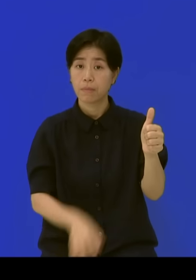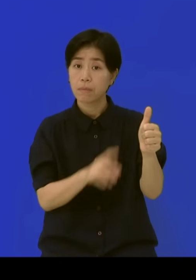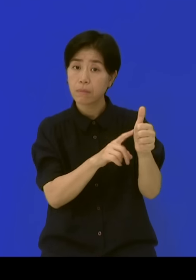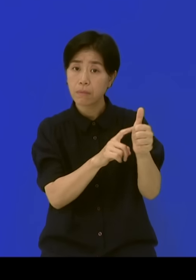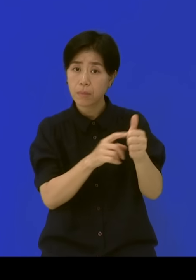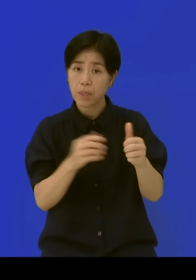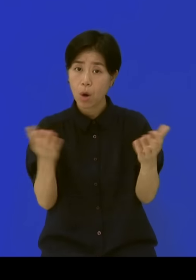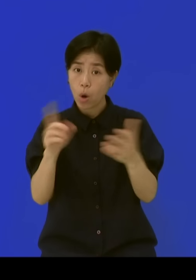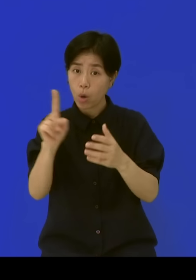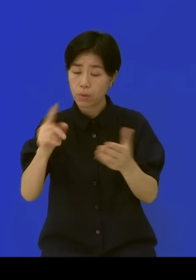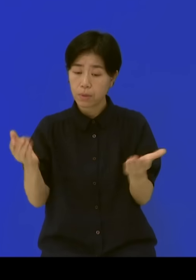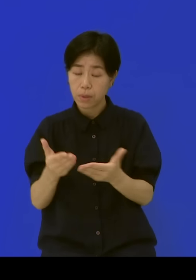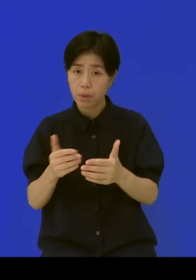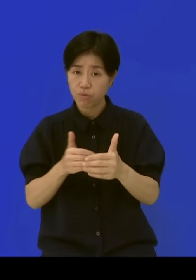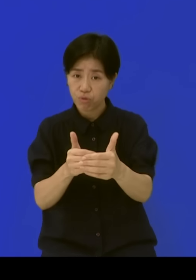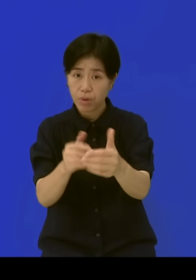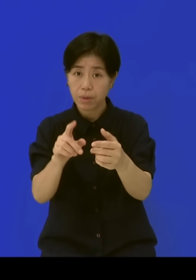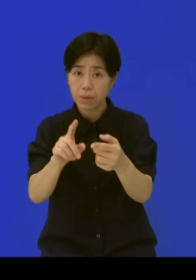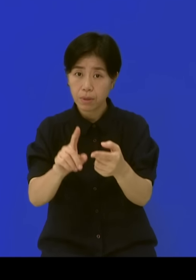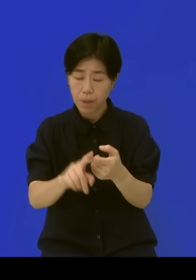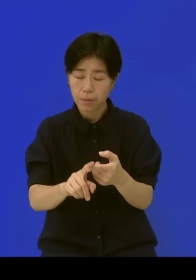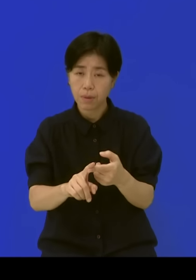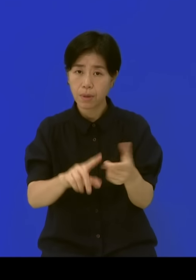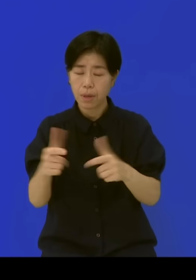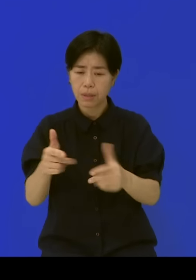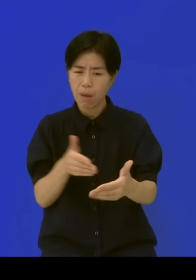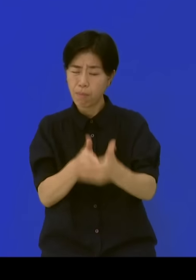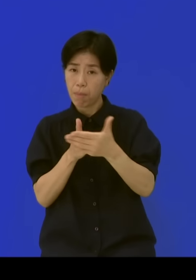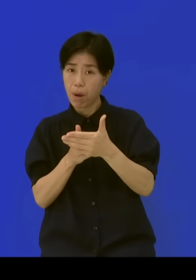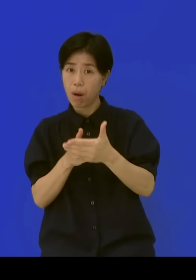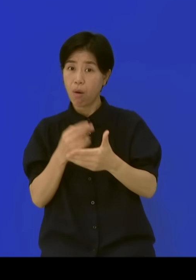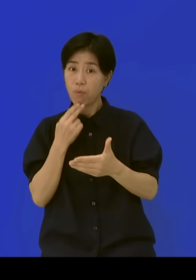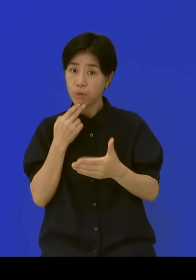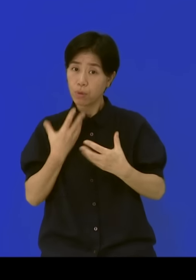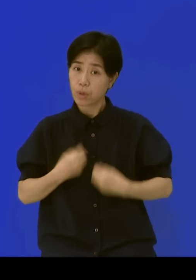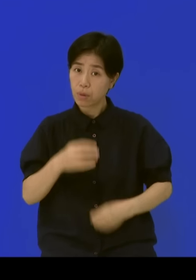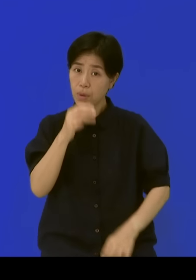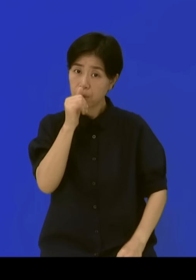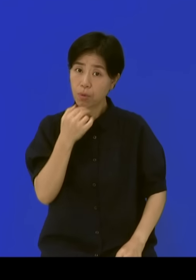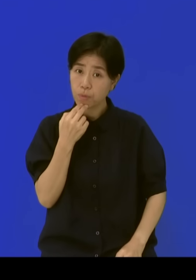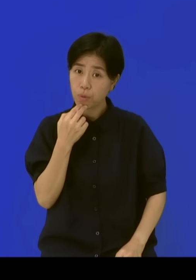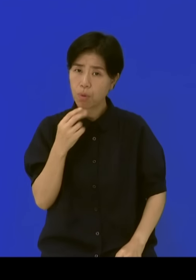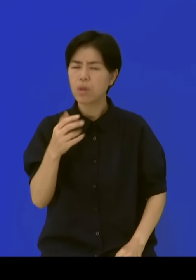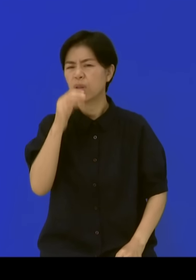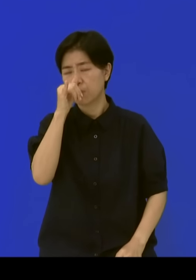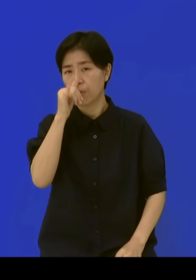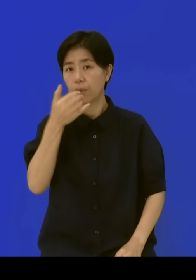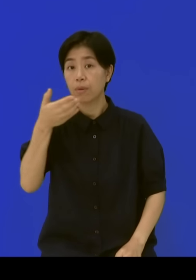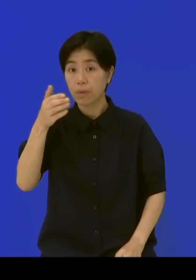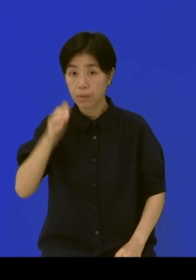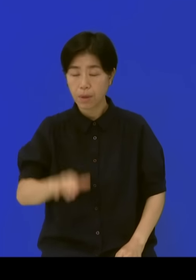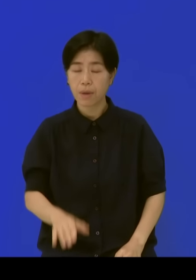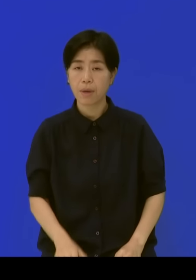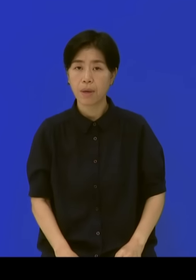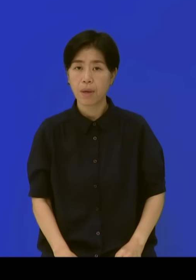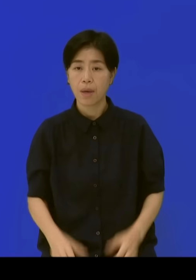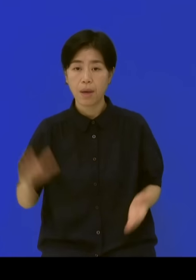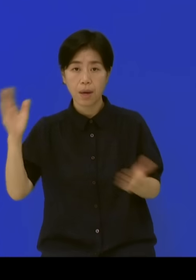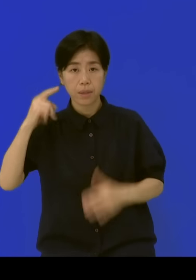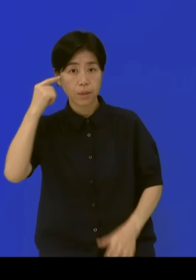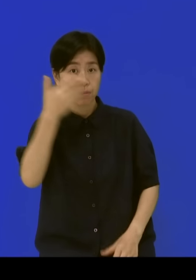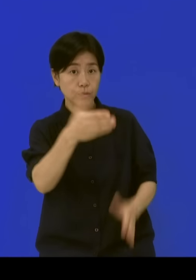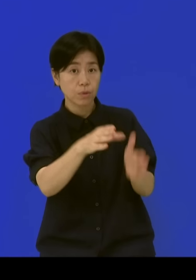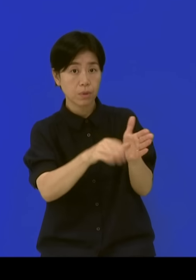냉소주의가 없었을까, 그런 어떤 타격이 없었을까 생각해 보면 이 질문은 타당하다고 생각이 듭니다. 근데 이 질문에